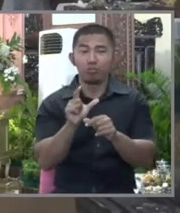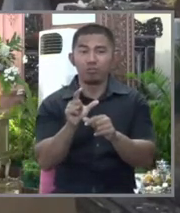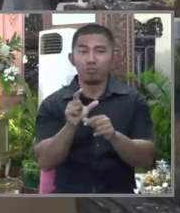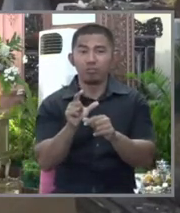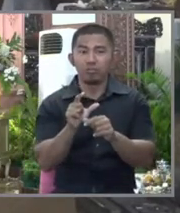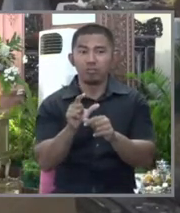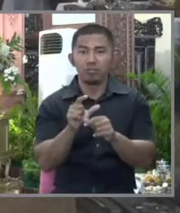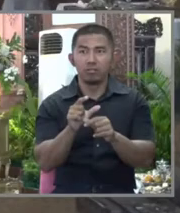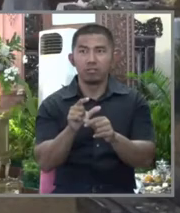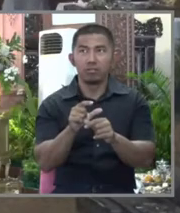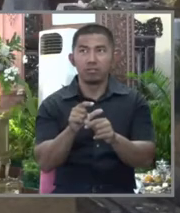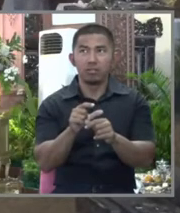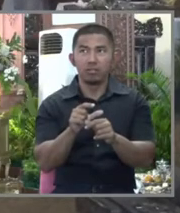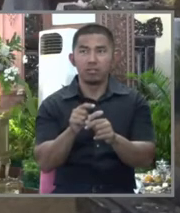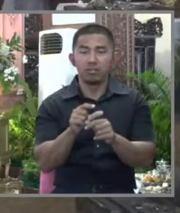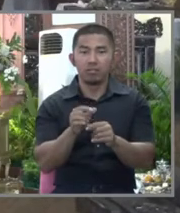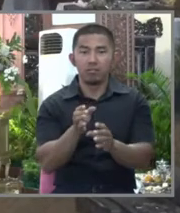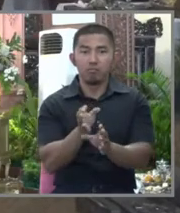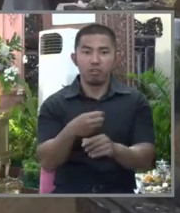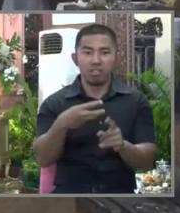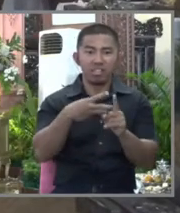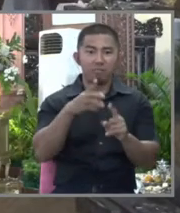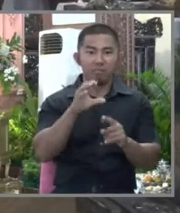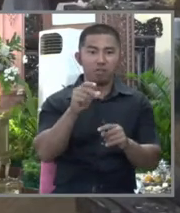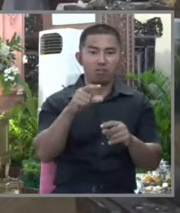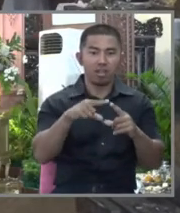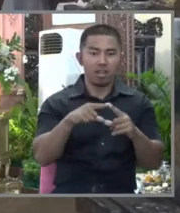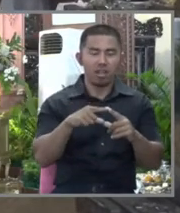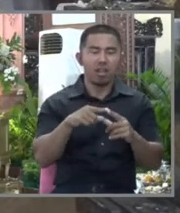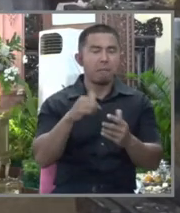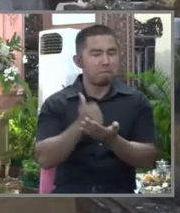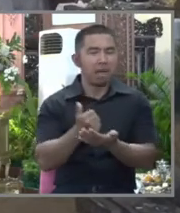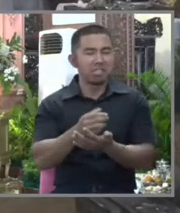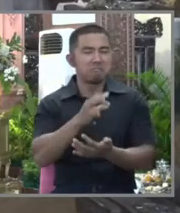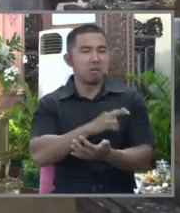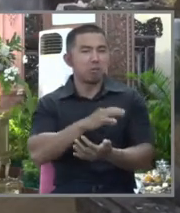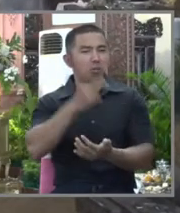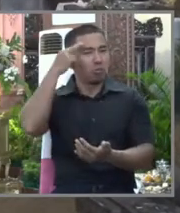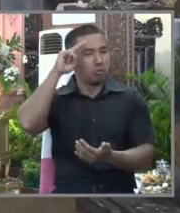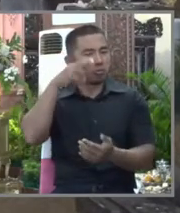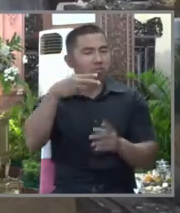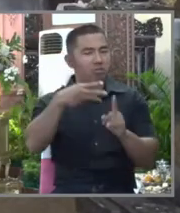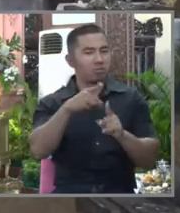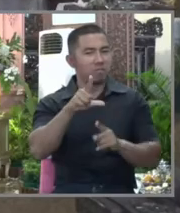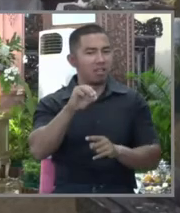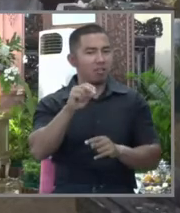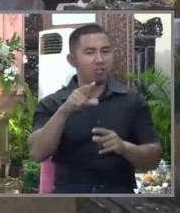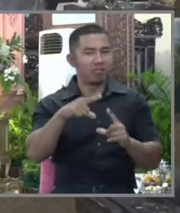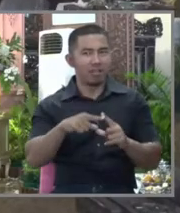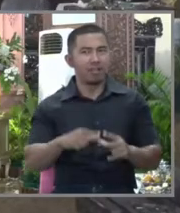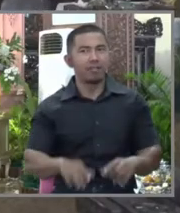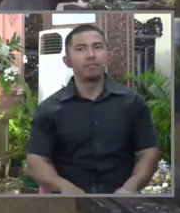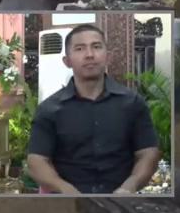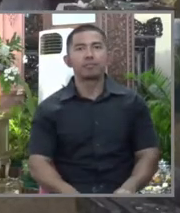jadi di Blora. Betapa bermanfaat itu buat masyarakat Kabupaten Blora.